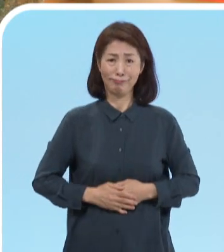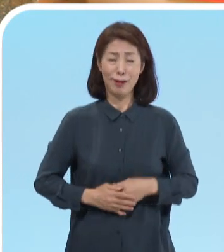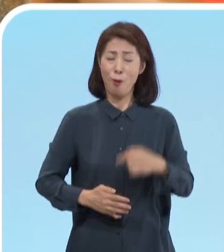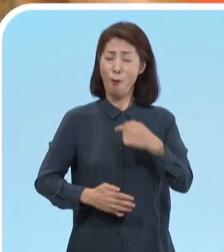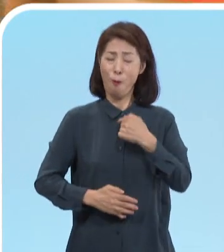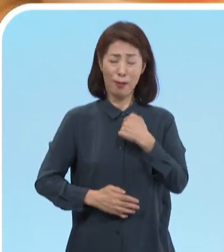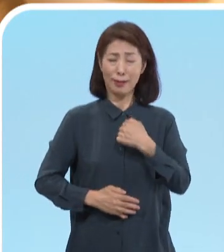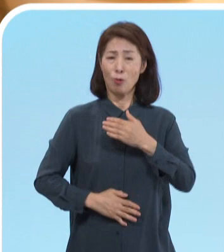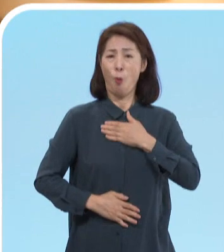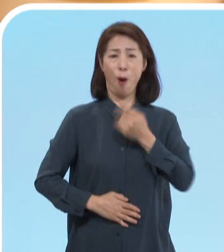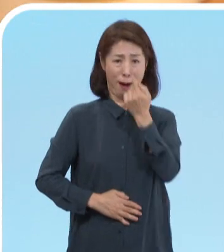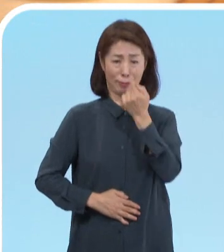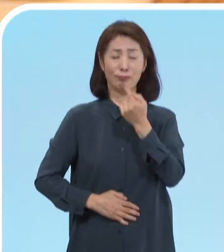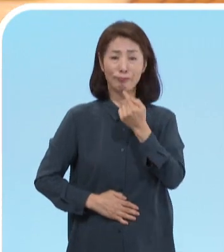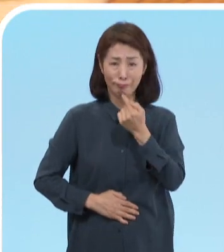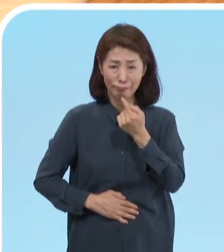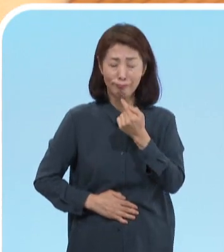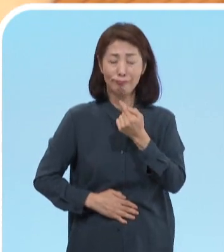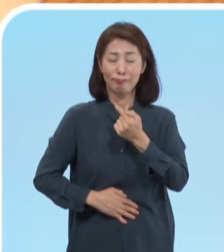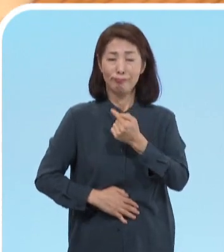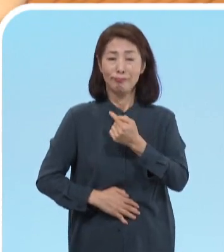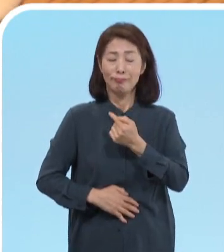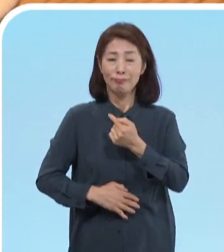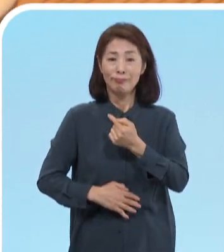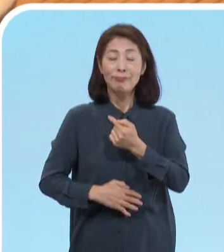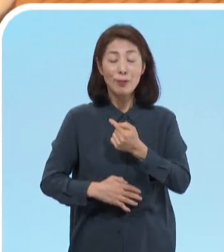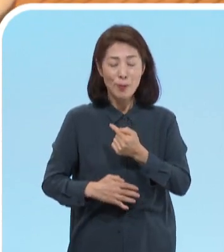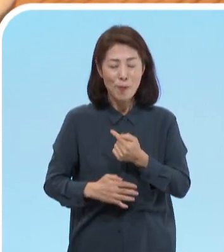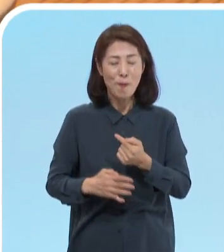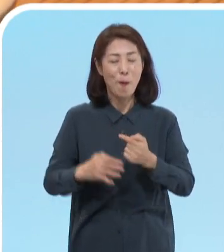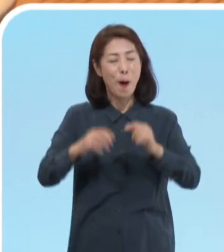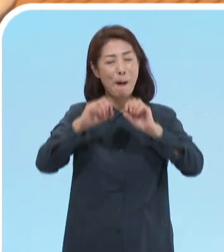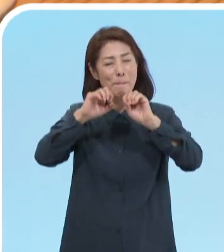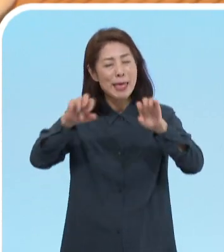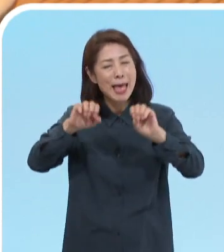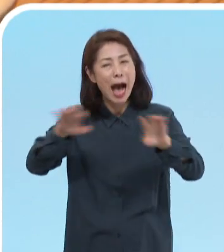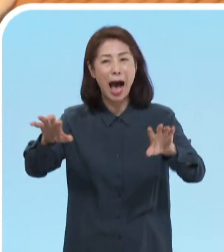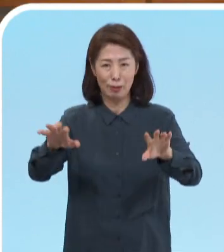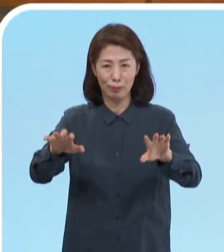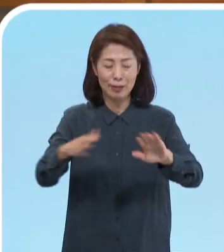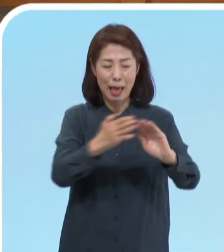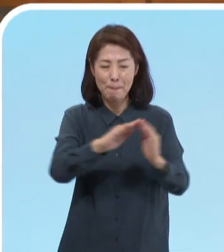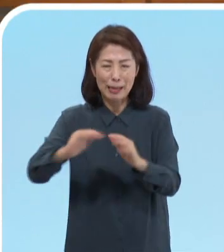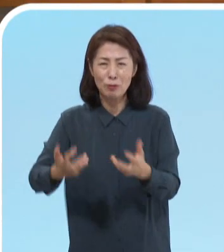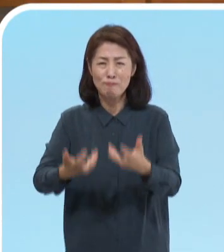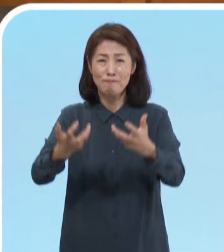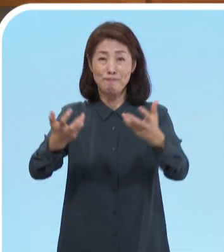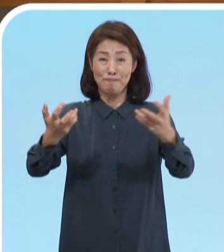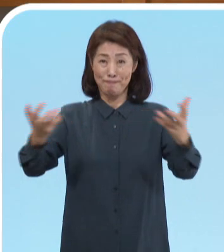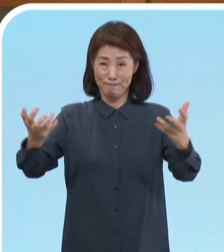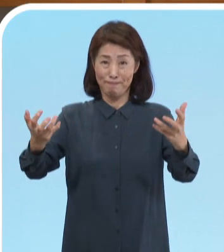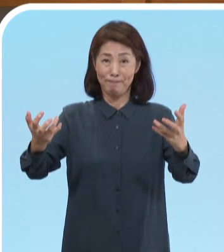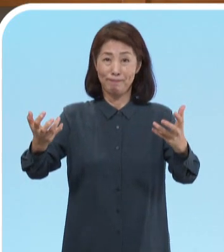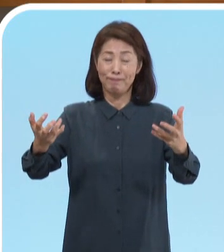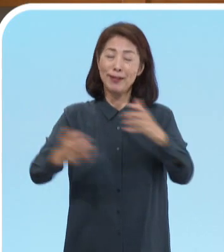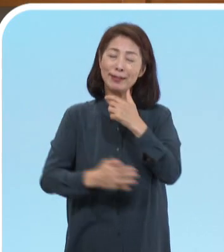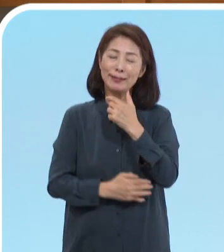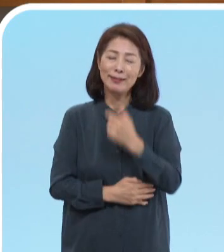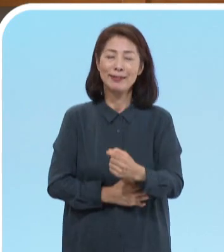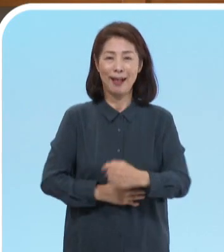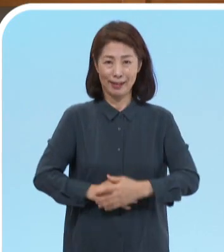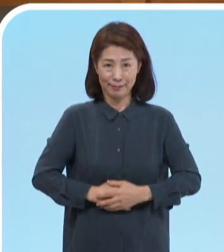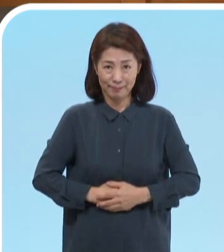ていいところっていっぱいあるんですね。それをそういうところを少しでも PR をしていって、活性化につなげていければいいな